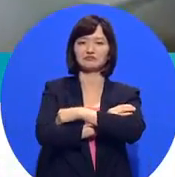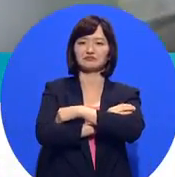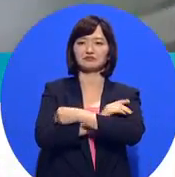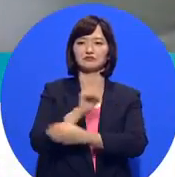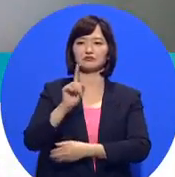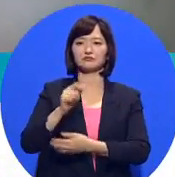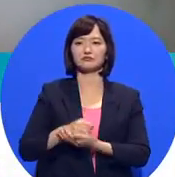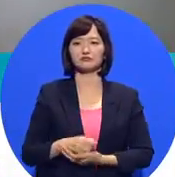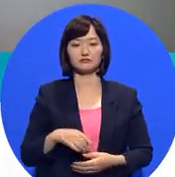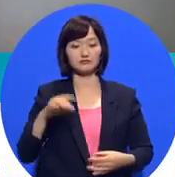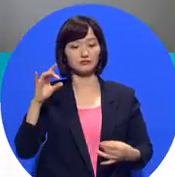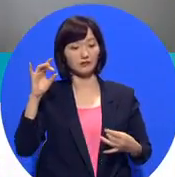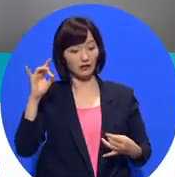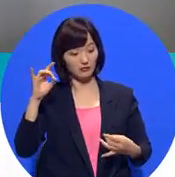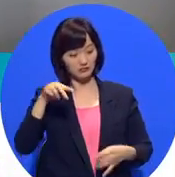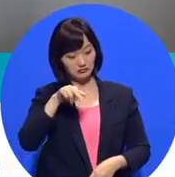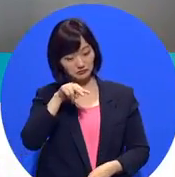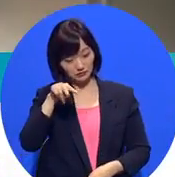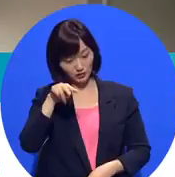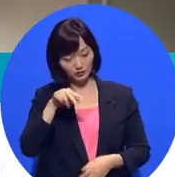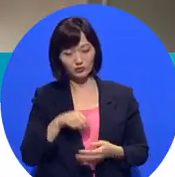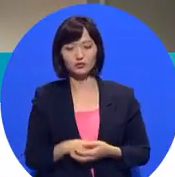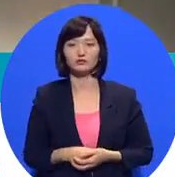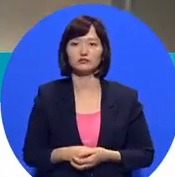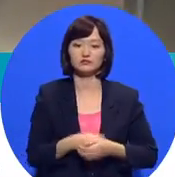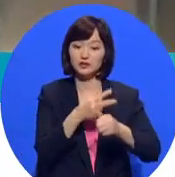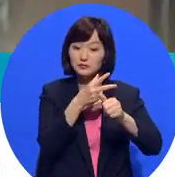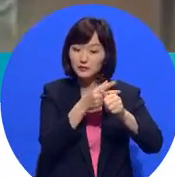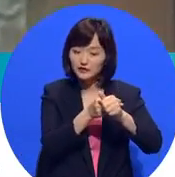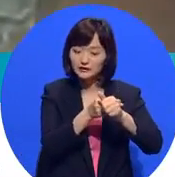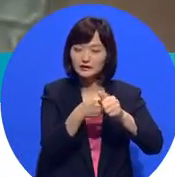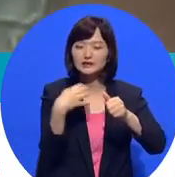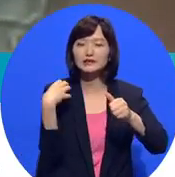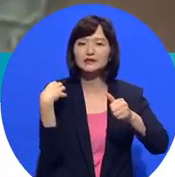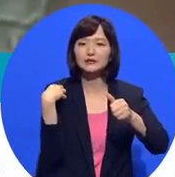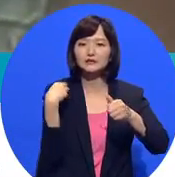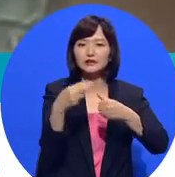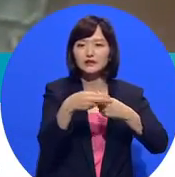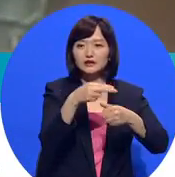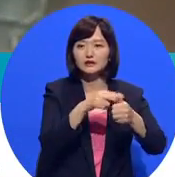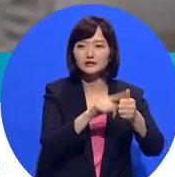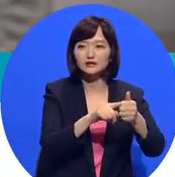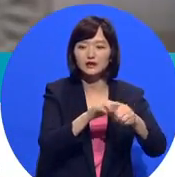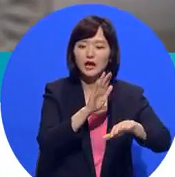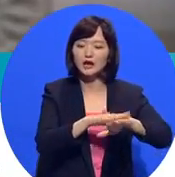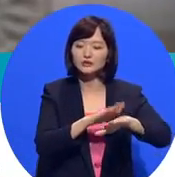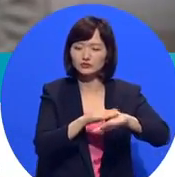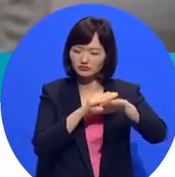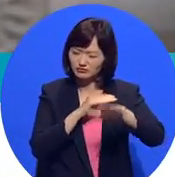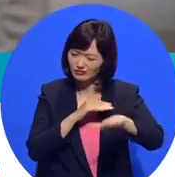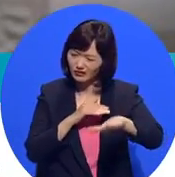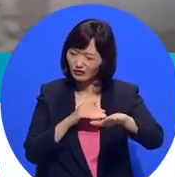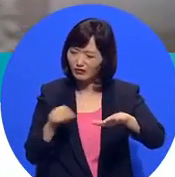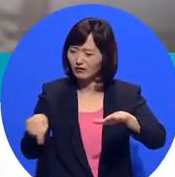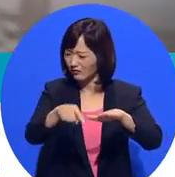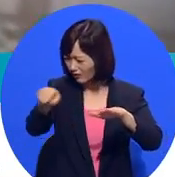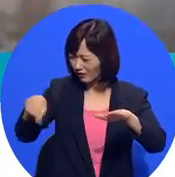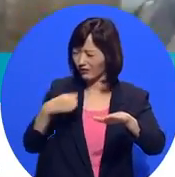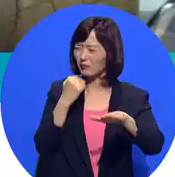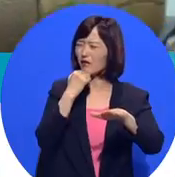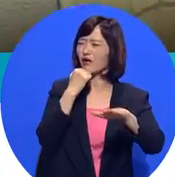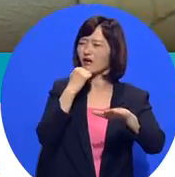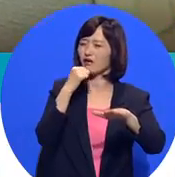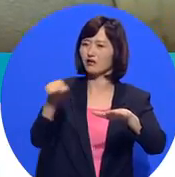으 터 없어가지고 왜 있고 엄마 치어 있어요 환승을 했다가 이름지어 게임 받고